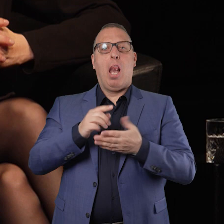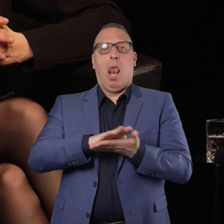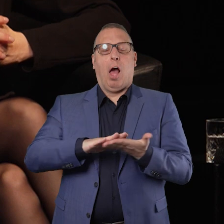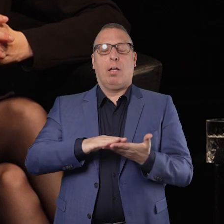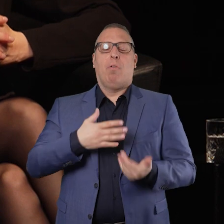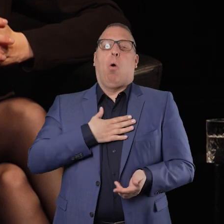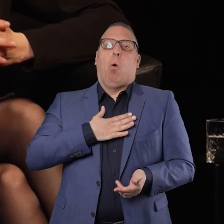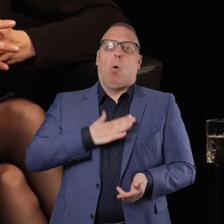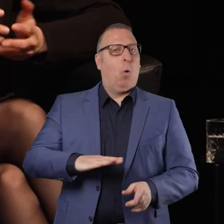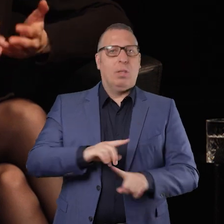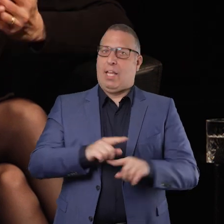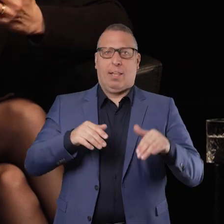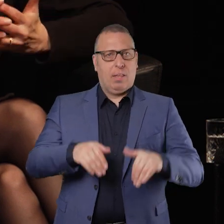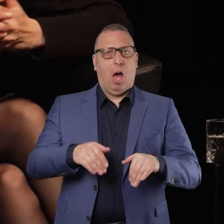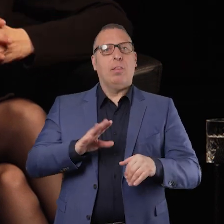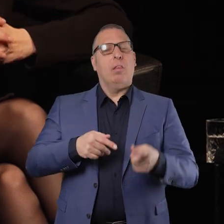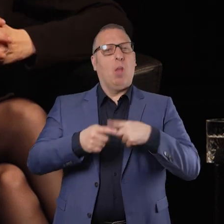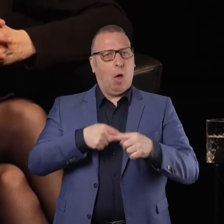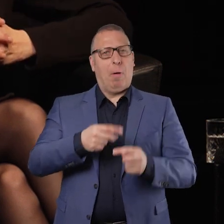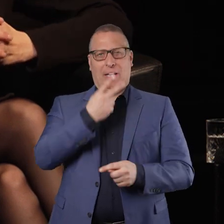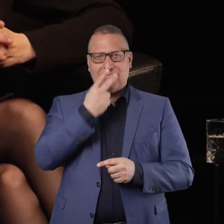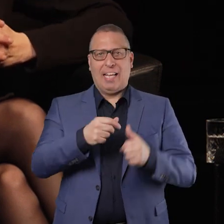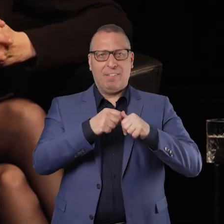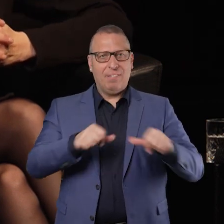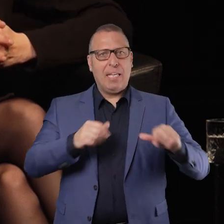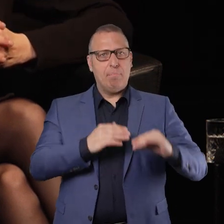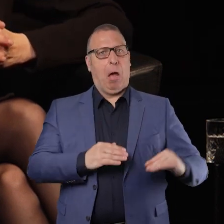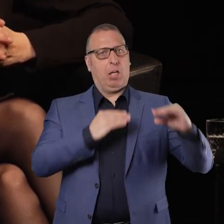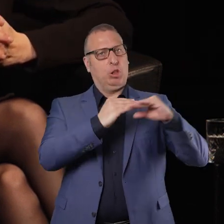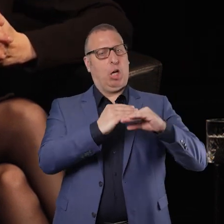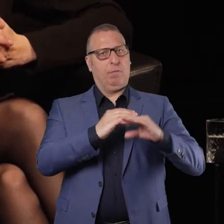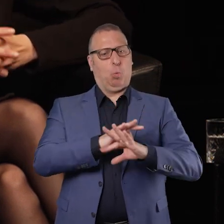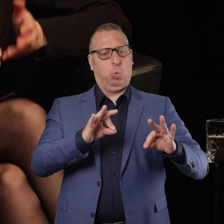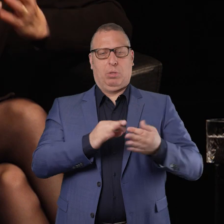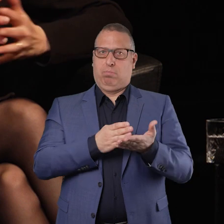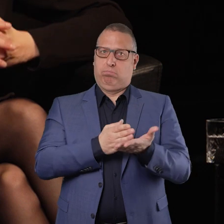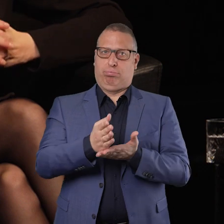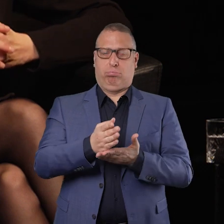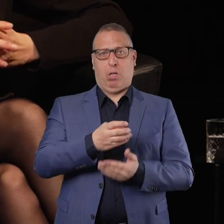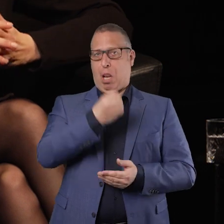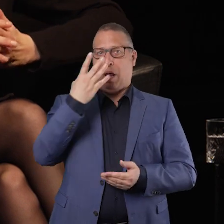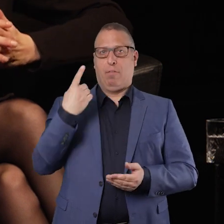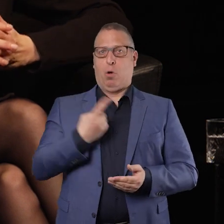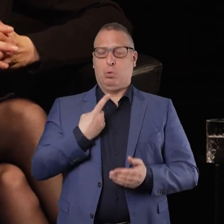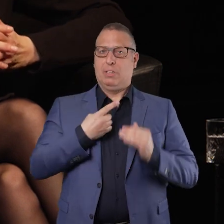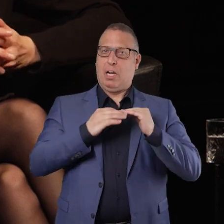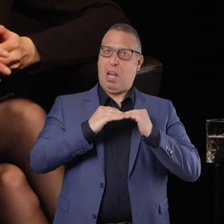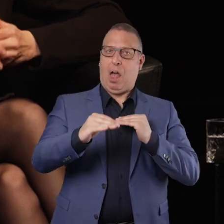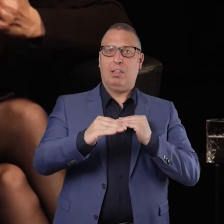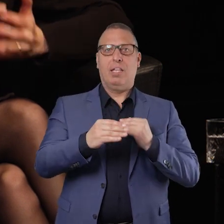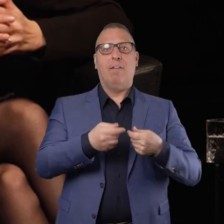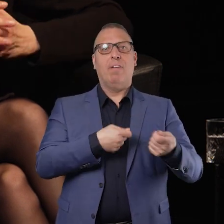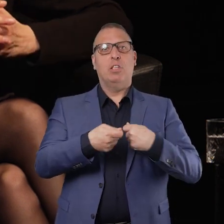Dank nicht hatten, haben wir nochmal gesehen, ja, wie sich die Partnerschaft bewährt hat. Es ist ganz klar, für unser Land ist